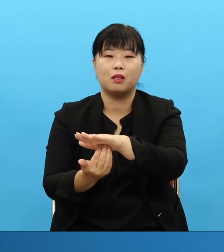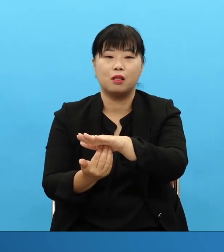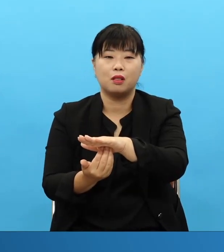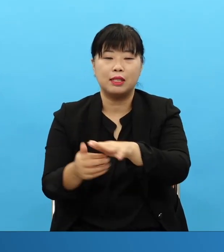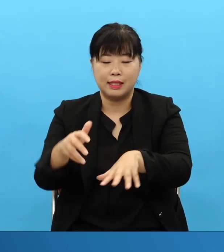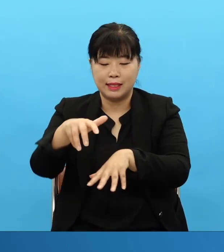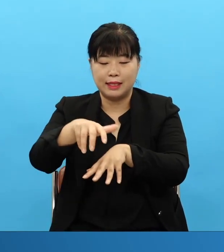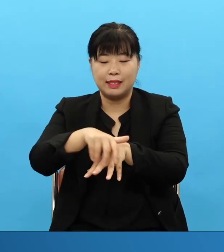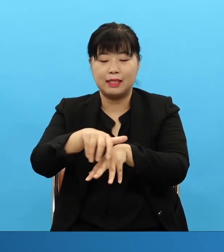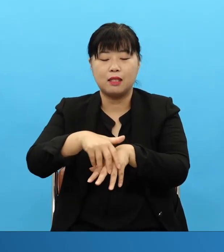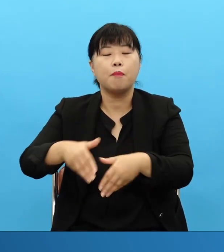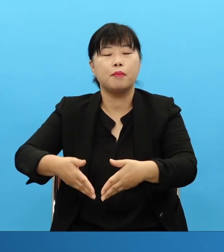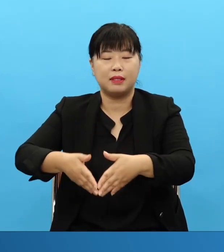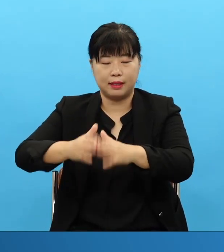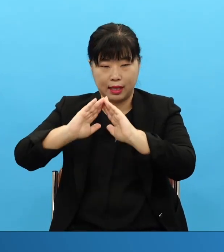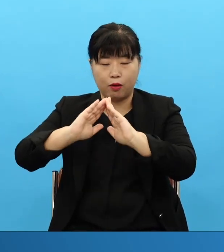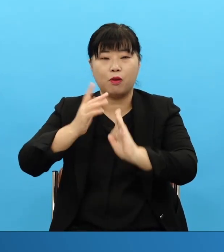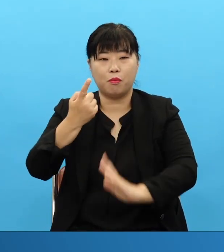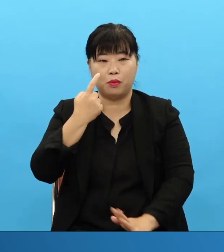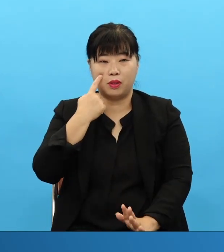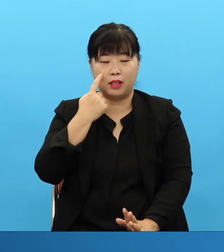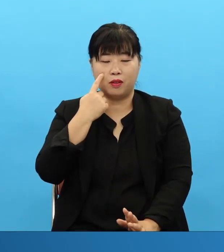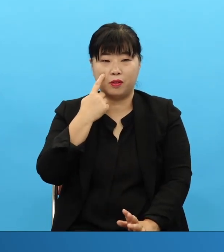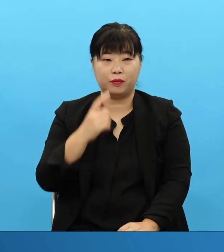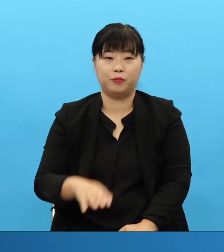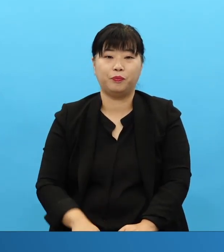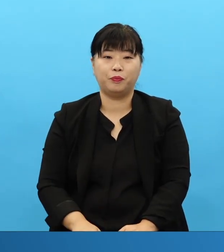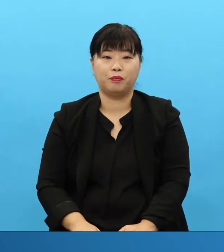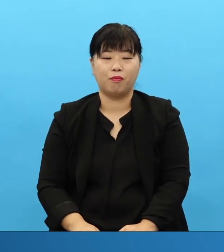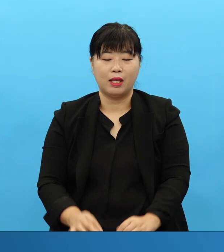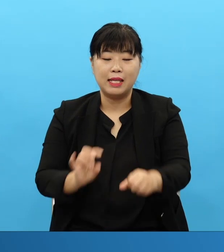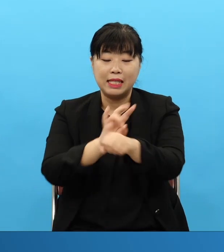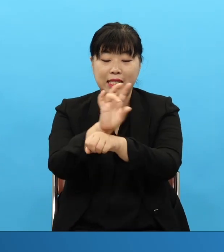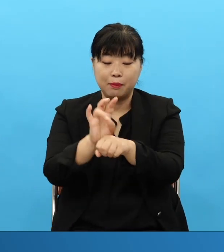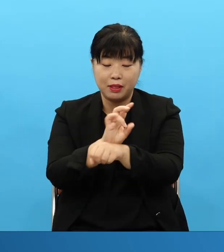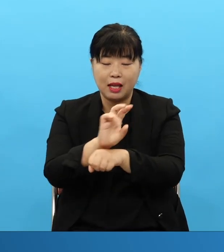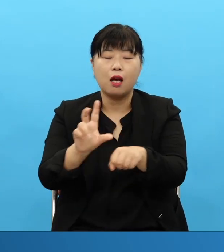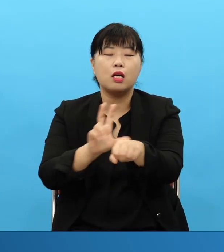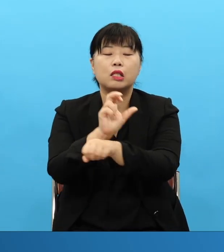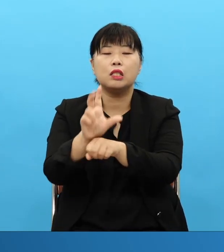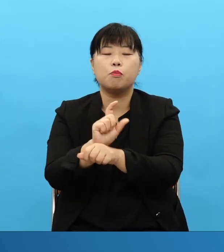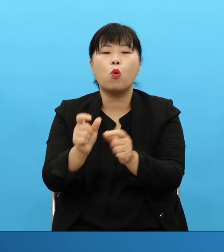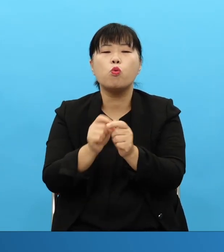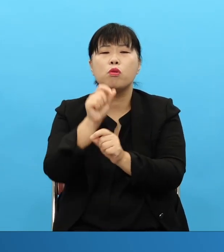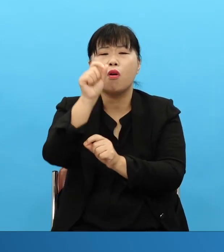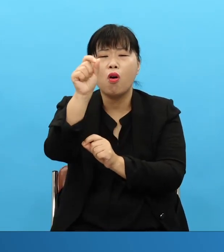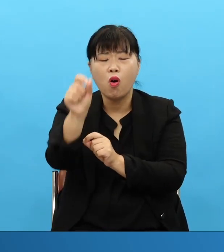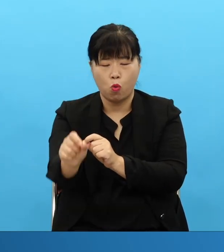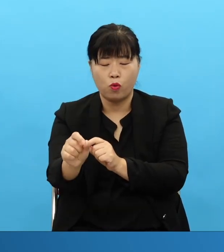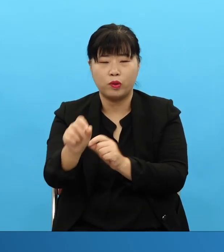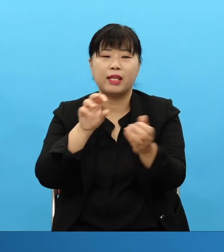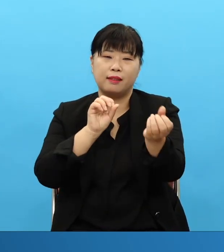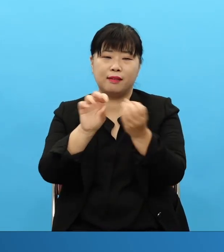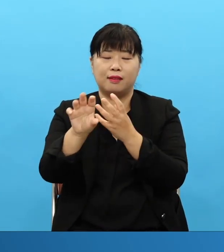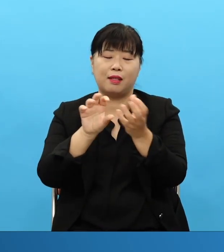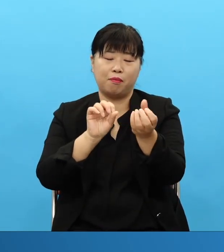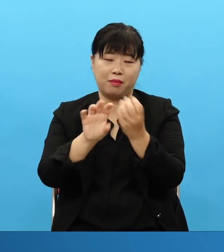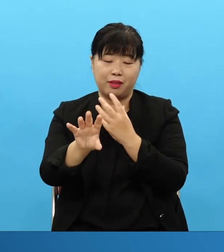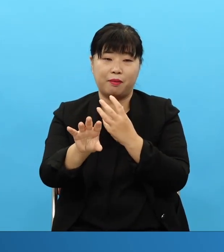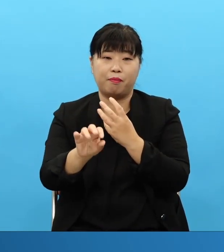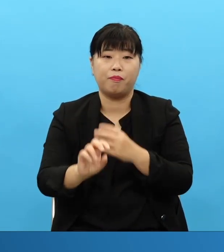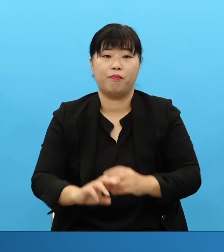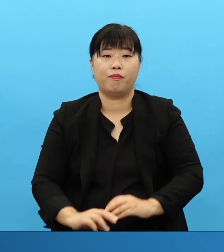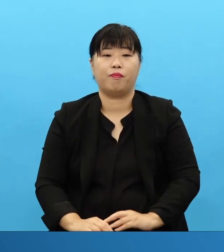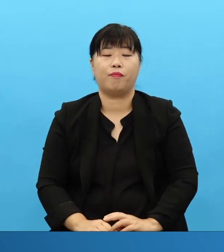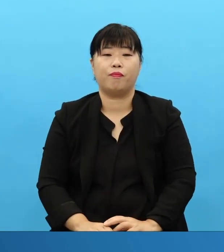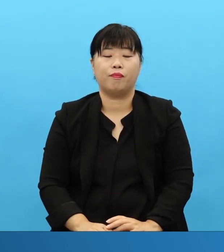시스템 24, 25 영혼을 만들어야 됩니다. And that is why inside of your business, you must make this 24-hour, 25-hour, and eternal system for the 23 nations,